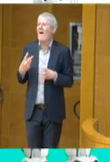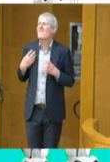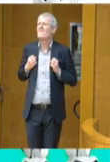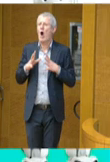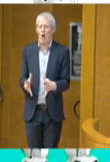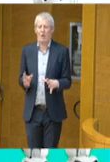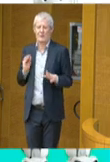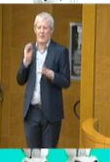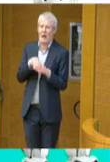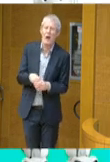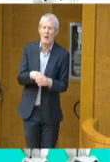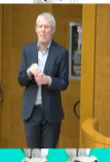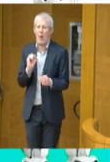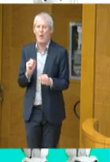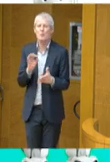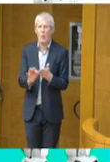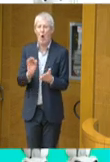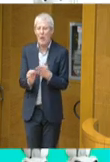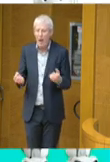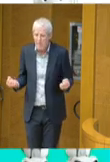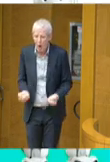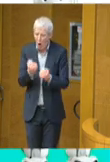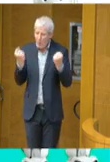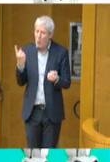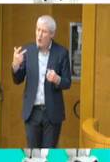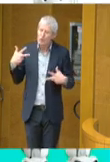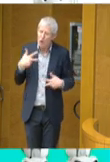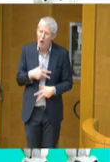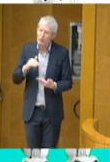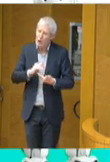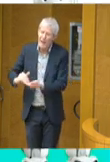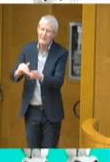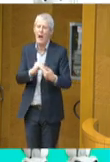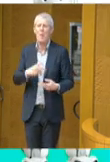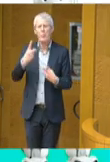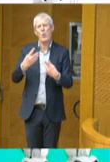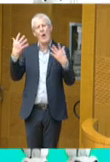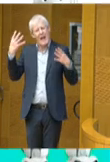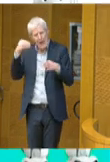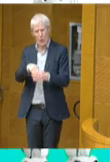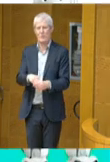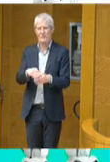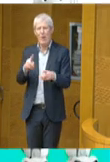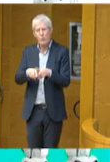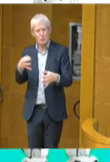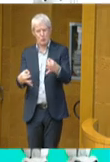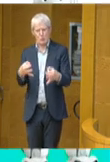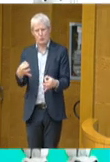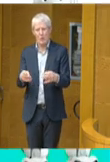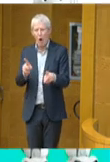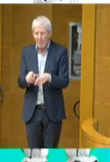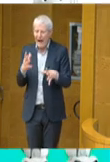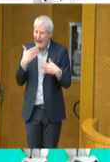volontà collettiva a scuola di promuovere una società più inclusiva ed equa. Attraverso la